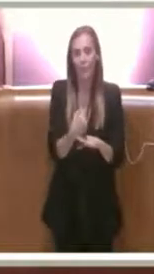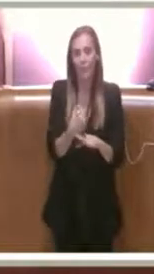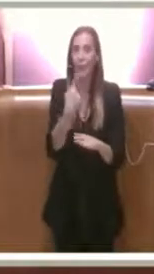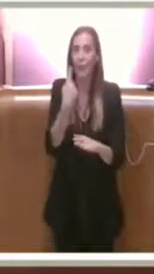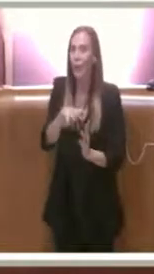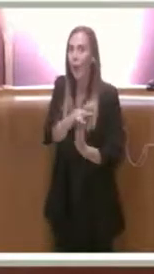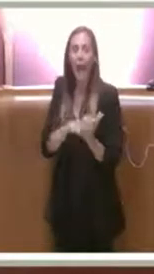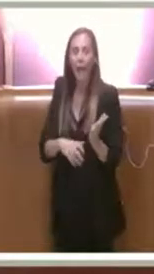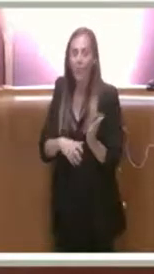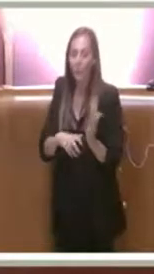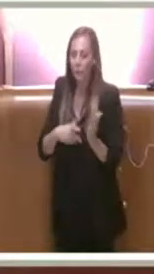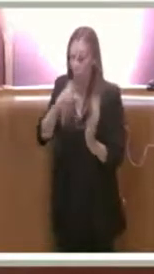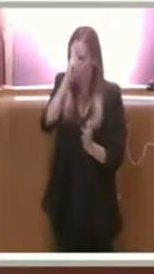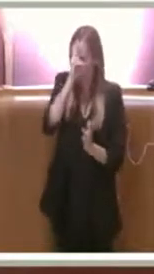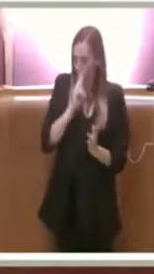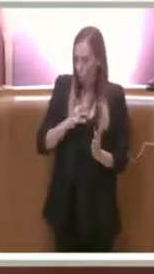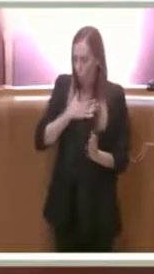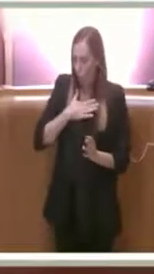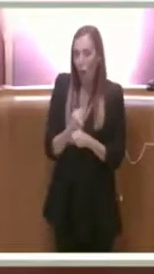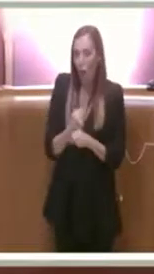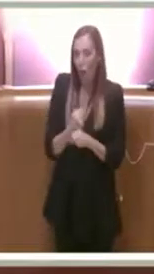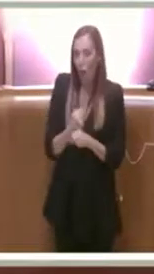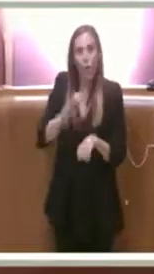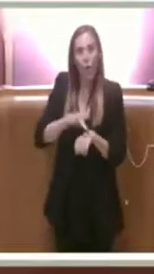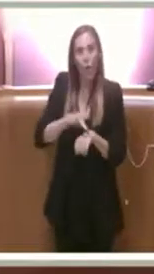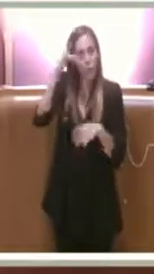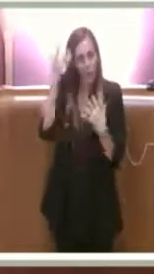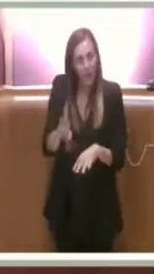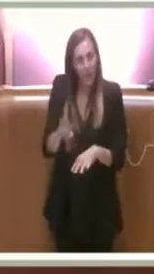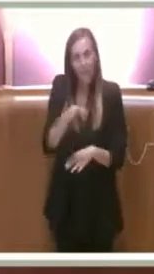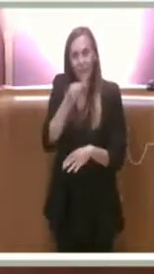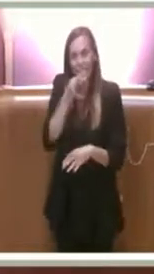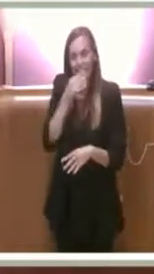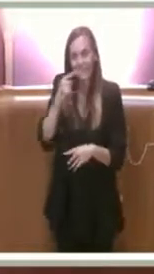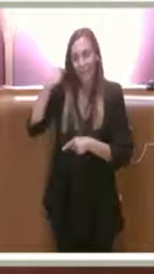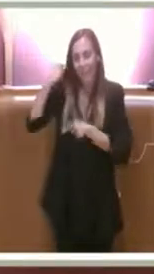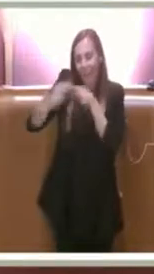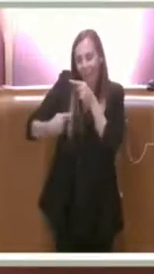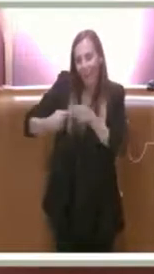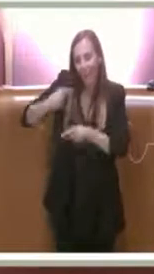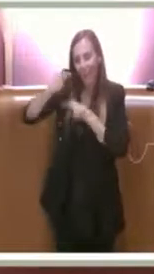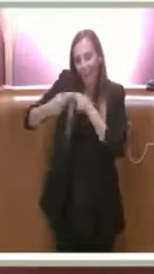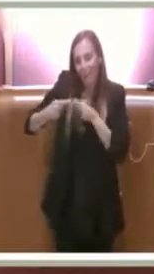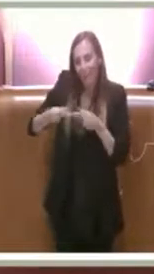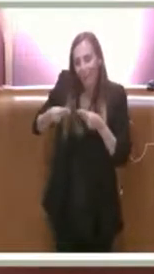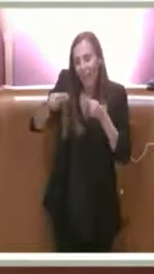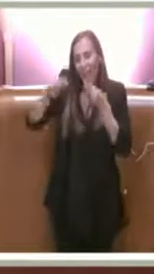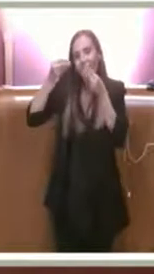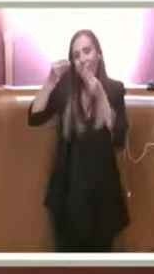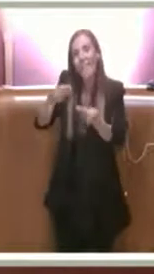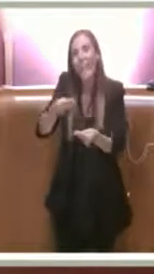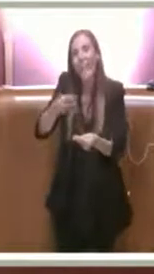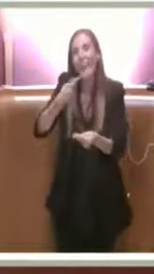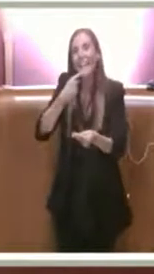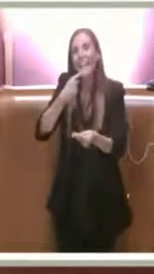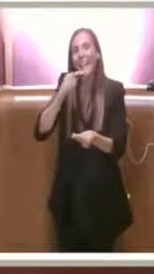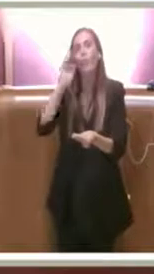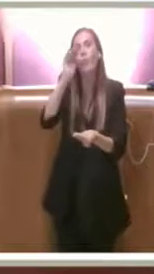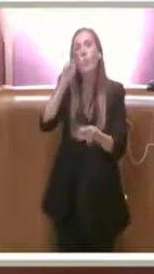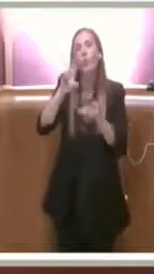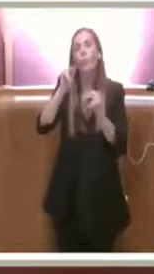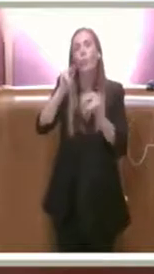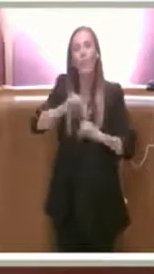nel rispetto del ruolo che abbiamo svolto, quello cioè di lasciare questa eredità in termini di esperienza a chi verrà dopo di